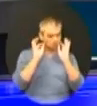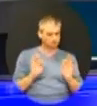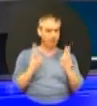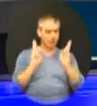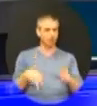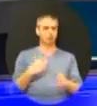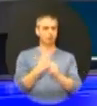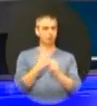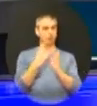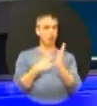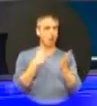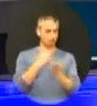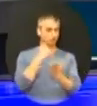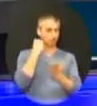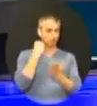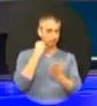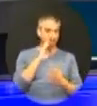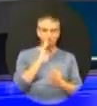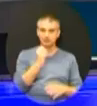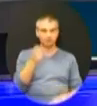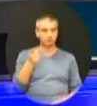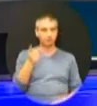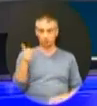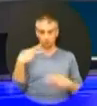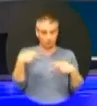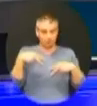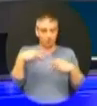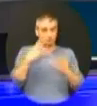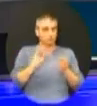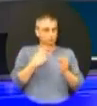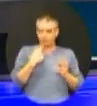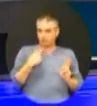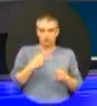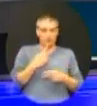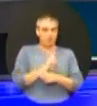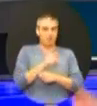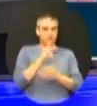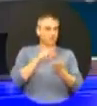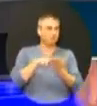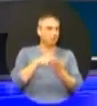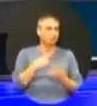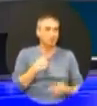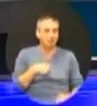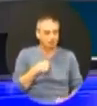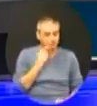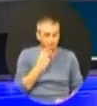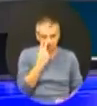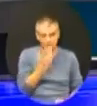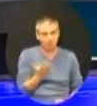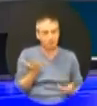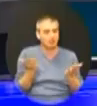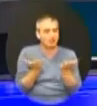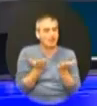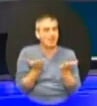שזה בסדר שהחוק הזה עובר אם עולמו רועד מבחינה משפטית והוא אומר אני לא אוכל להגן על זה בבגץ כלומר אנחנו צריכים לראות